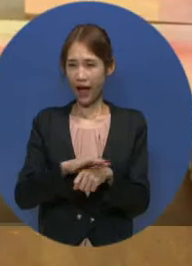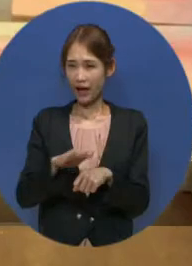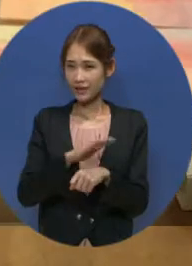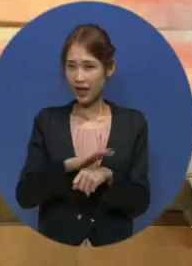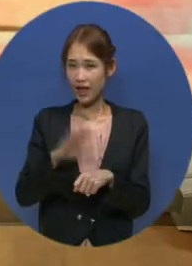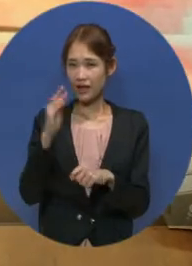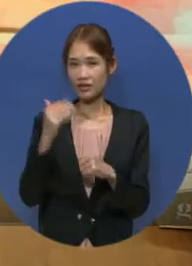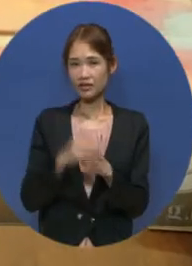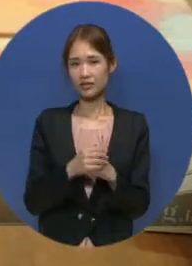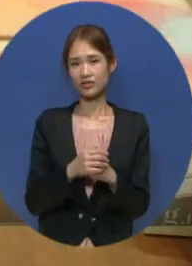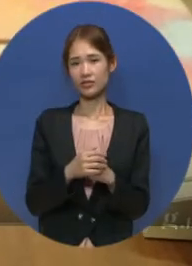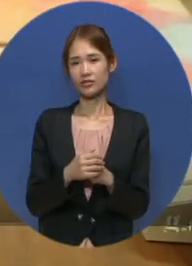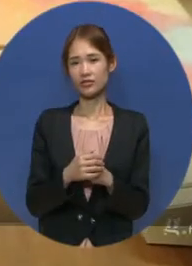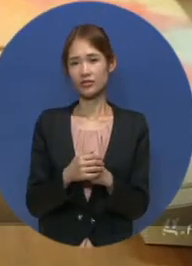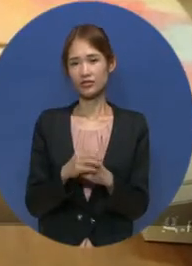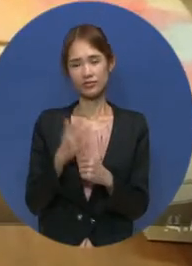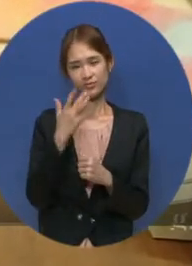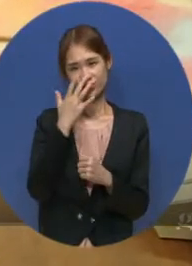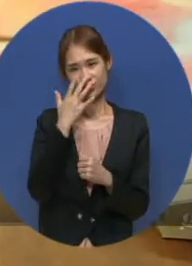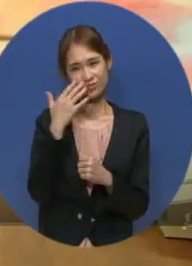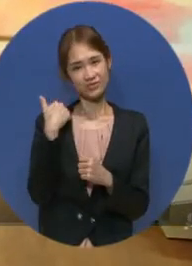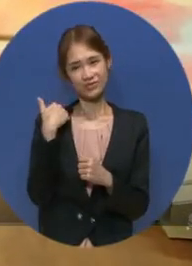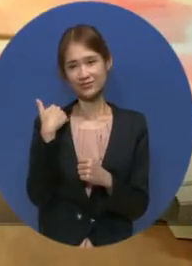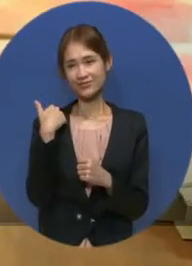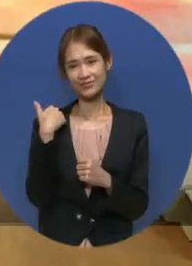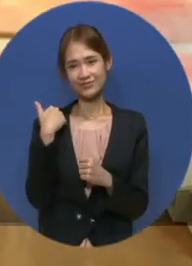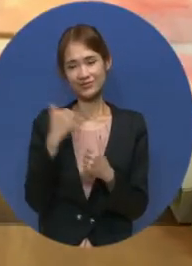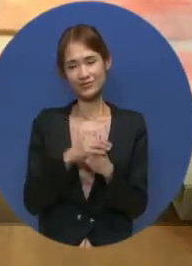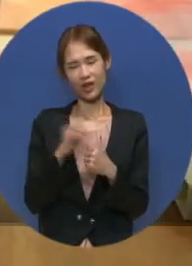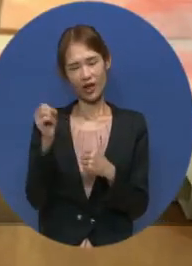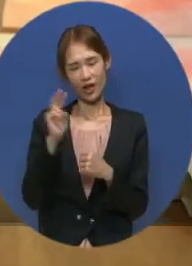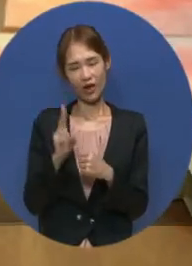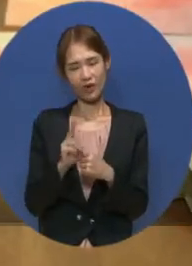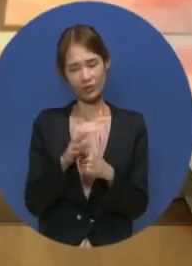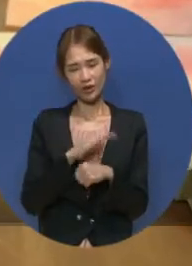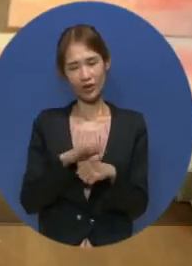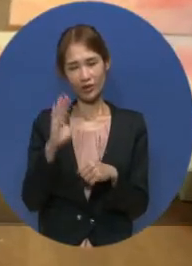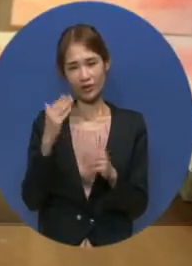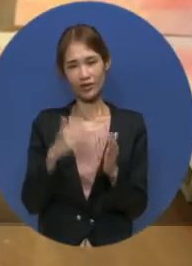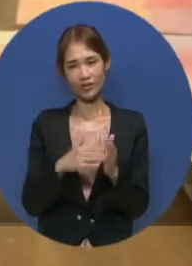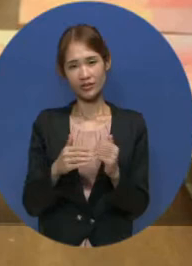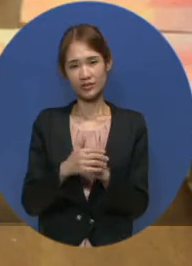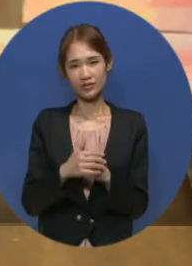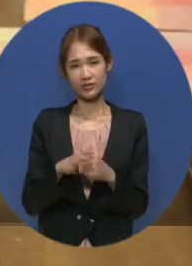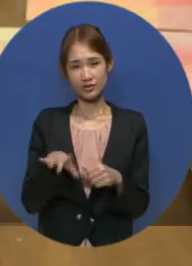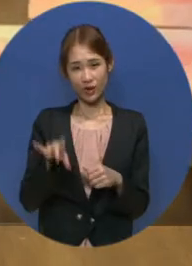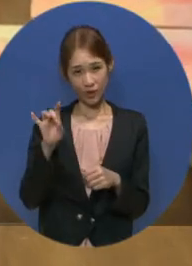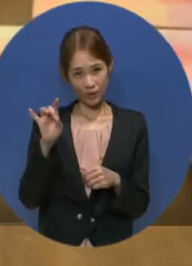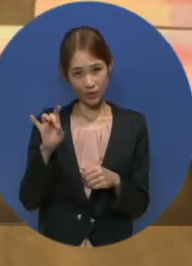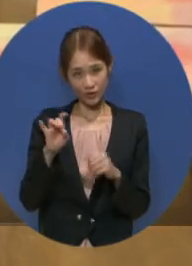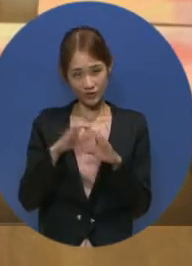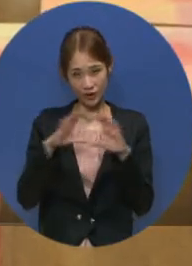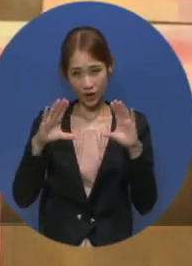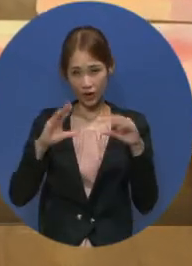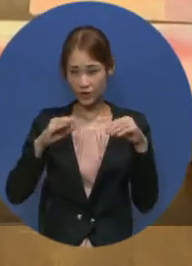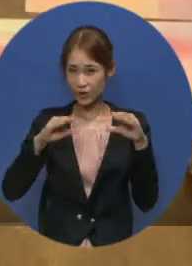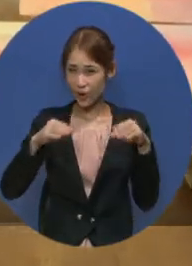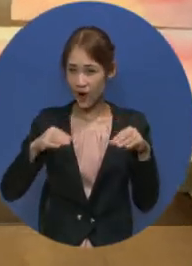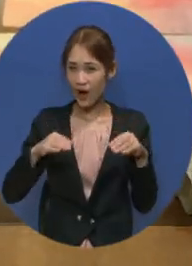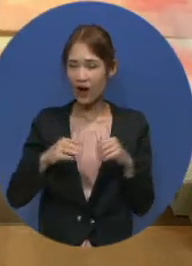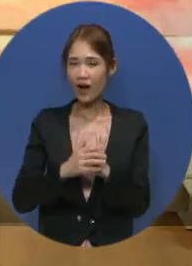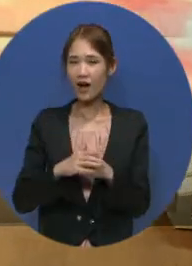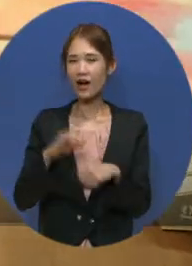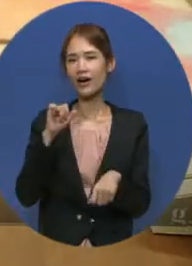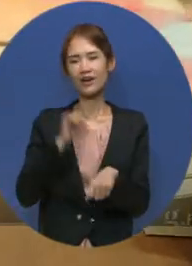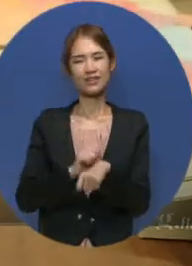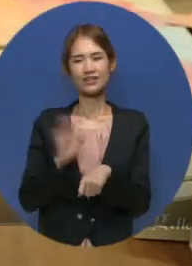됐어요? 잘 모르겠어요. 어느 순간부터 이렇게 잘 접게 됐어요? 처음에도 잘 접었어요? 아, 처음에는